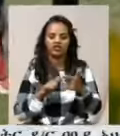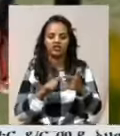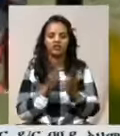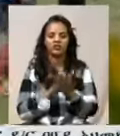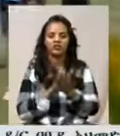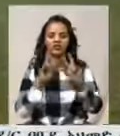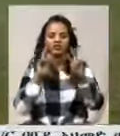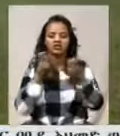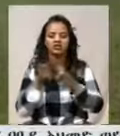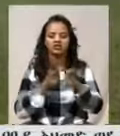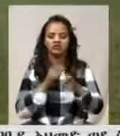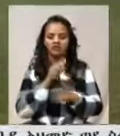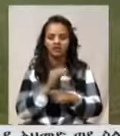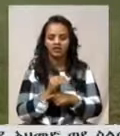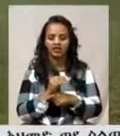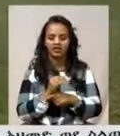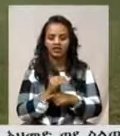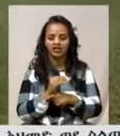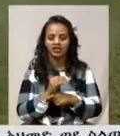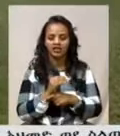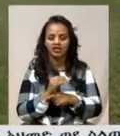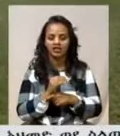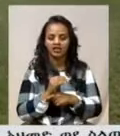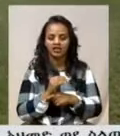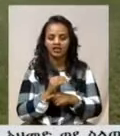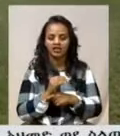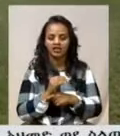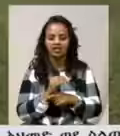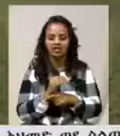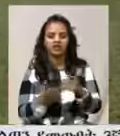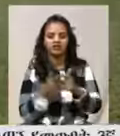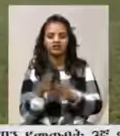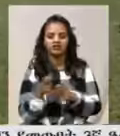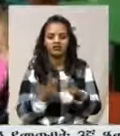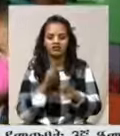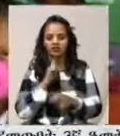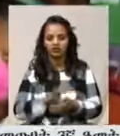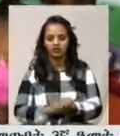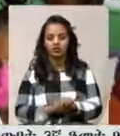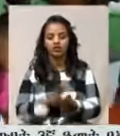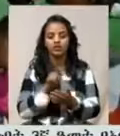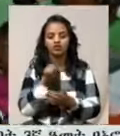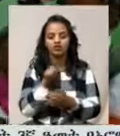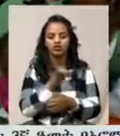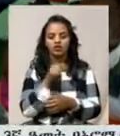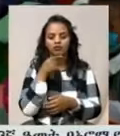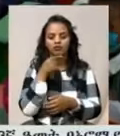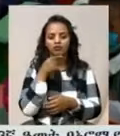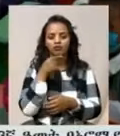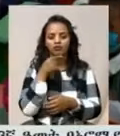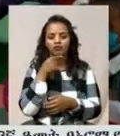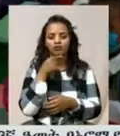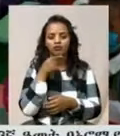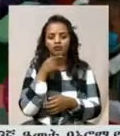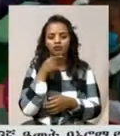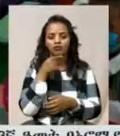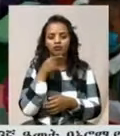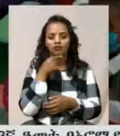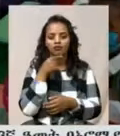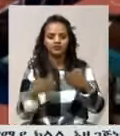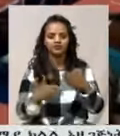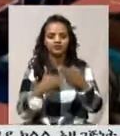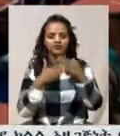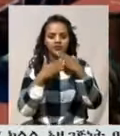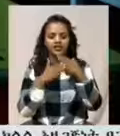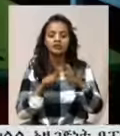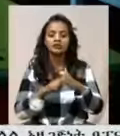ርዕሰ መምህርና የቦናፋይድ የመጀመሪያ ደረጃ ትምህርት ቤት ምክትል ርዕሰ መምህር ናቸው። እነሱ እንደሚሉትም ታላቁ የኢትዮጵያ ህዳሴ ግድብ